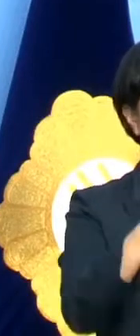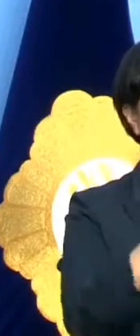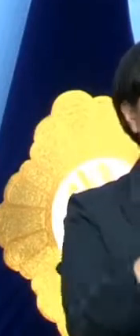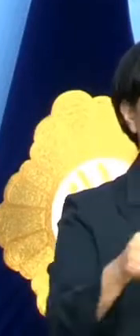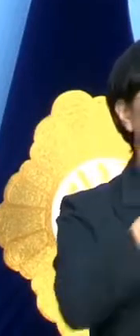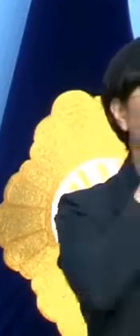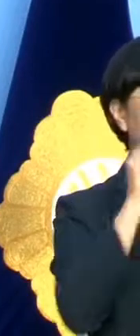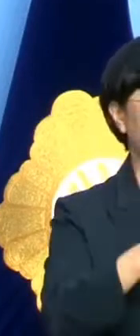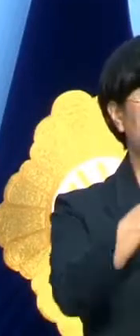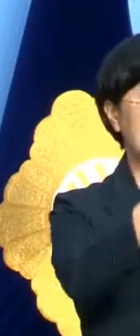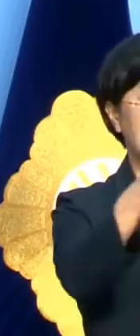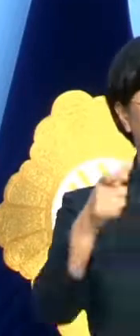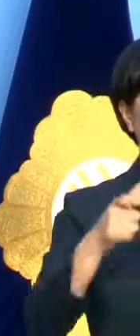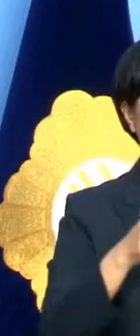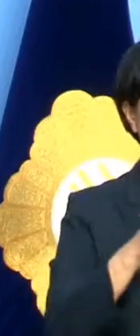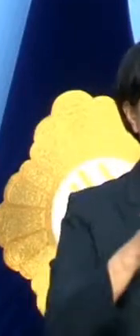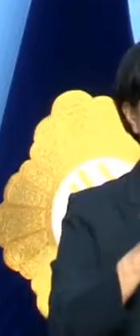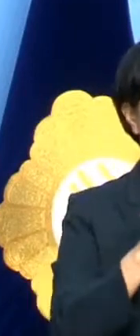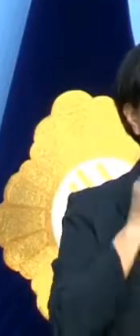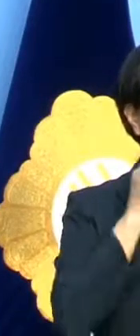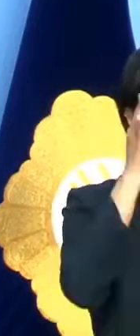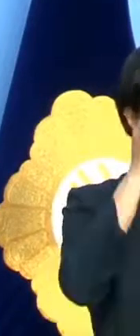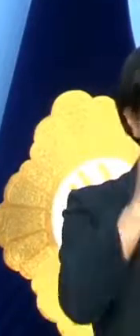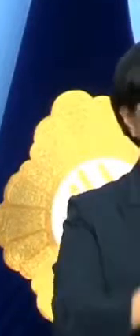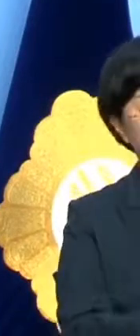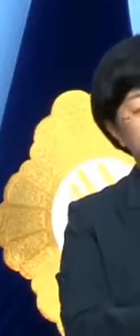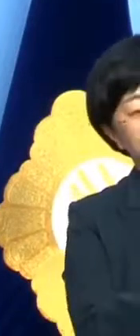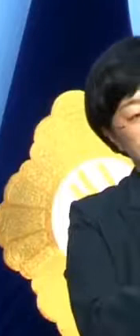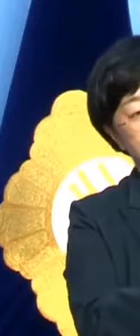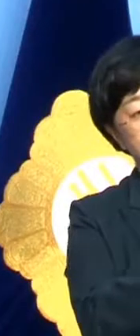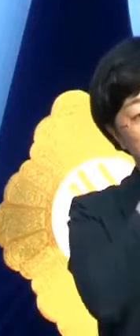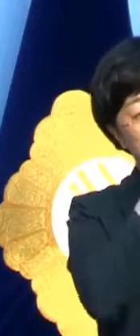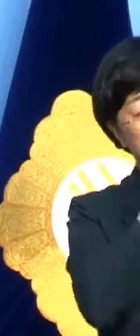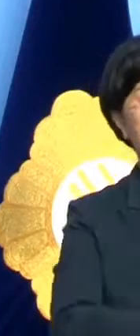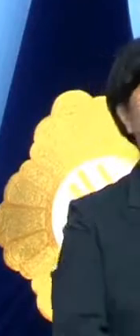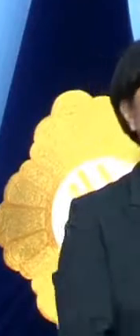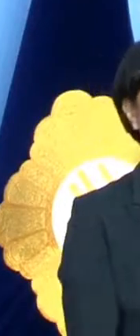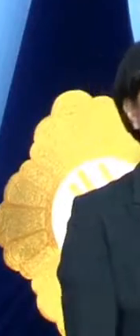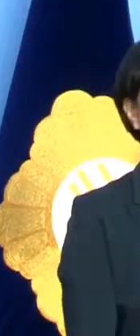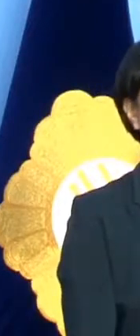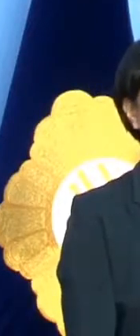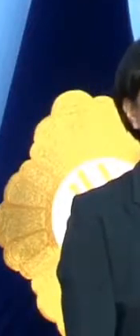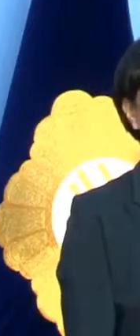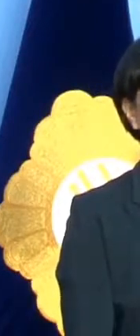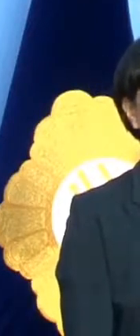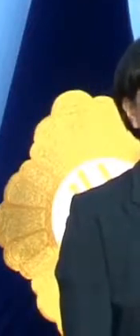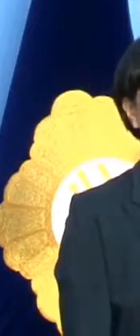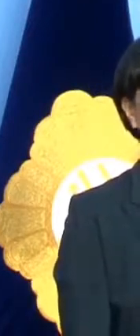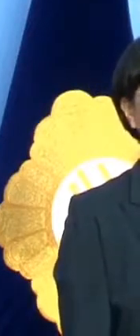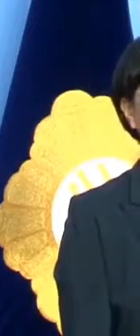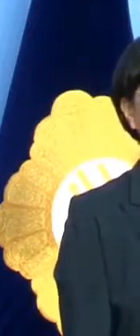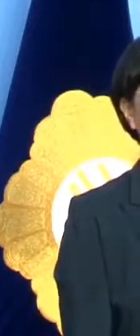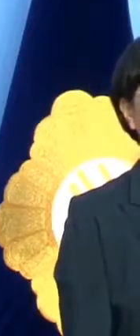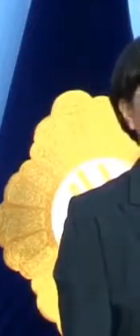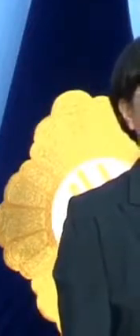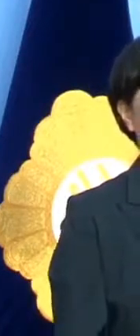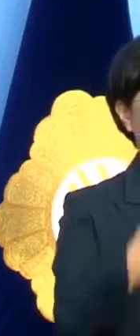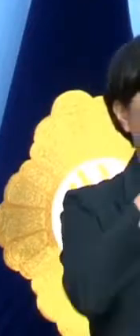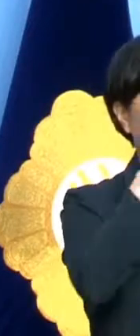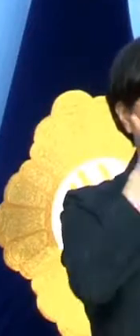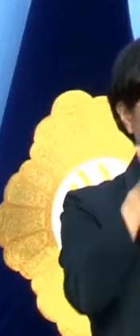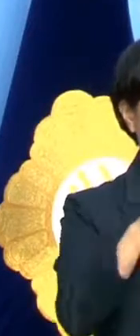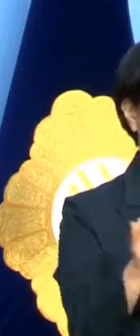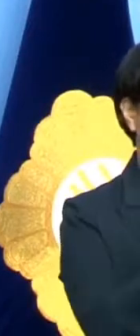지자체의 복구와 구호 노래 그는 이미 한계에 봉착해 있다 이렇게 여러분께 말씀드리겠습니다 예산과 인력 지원을